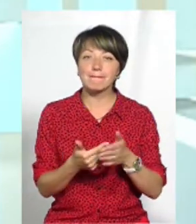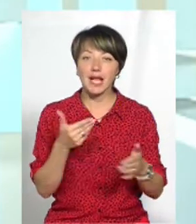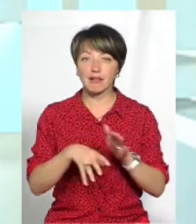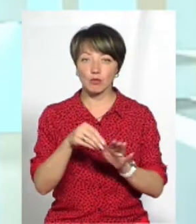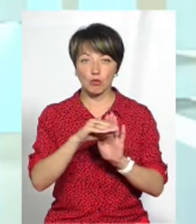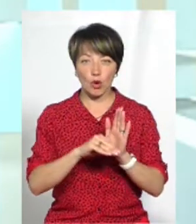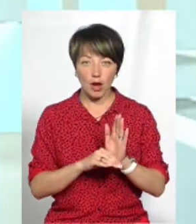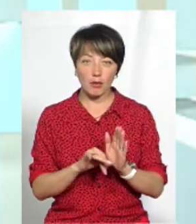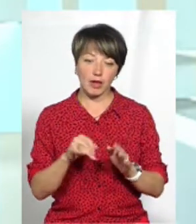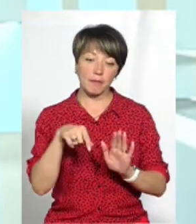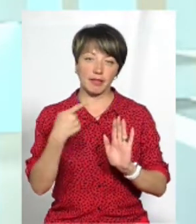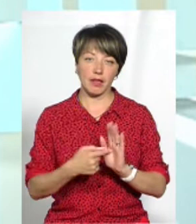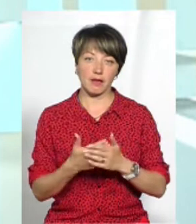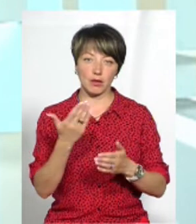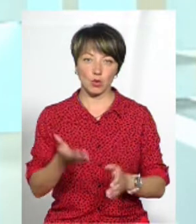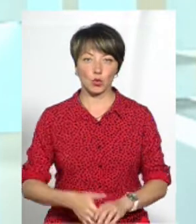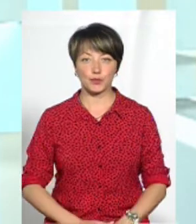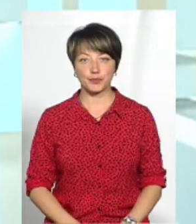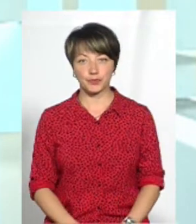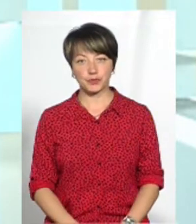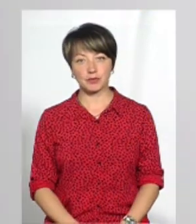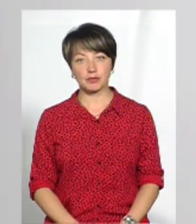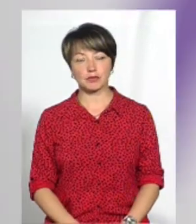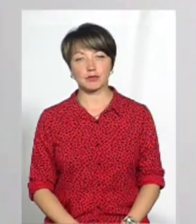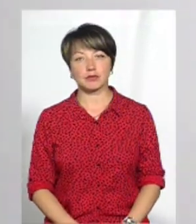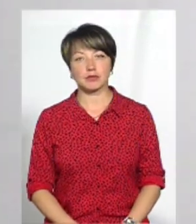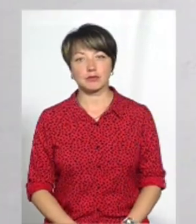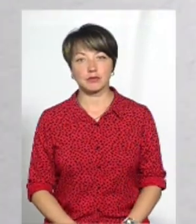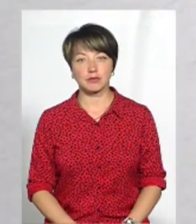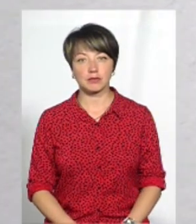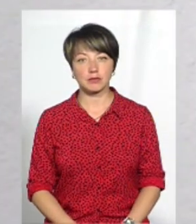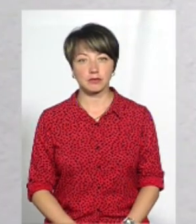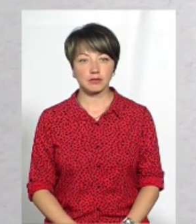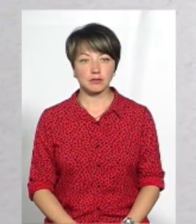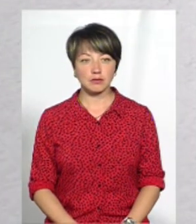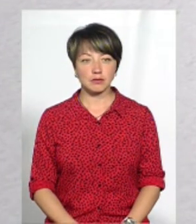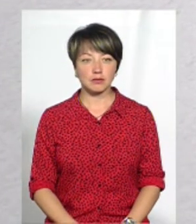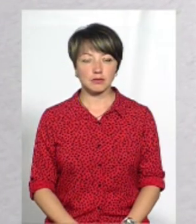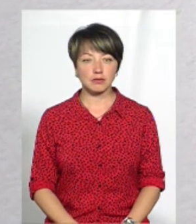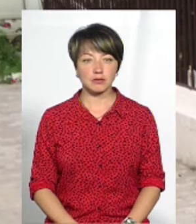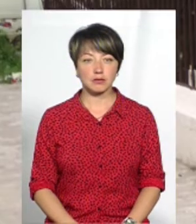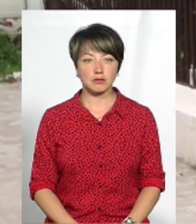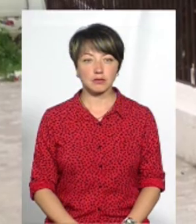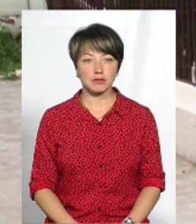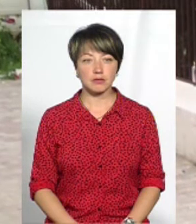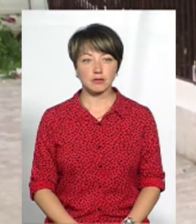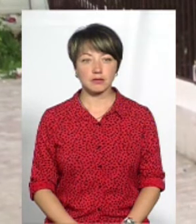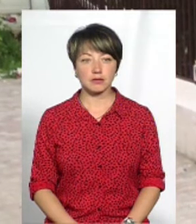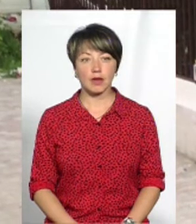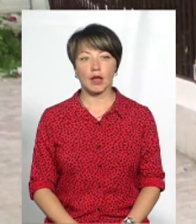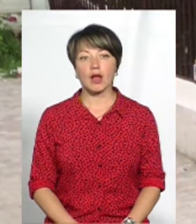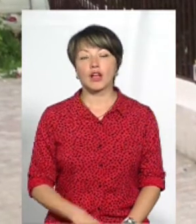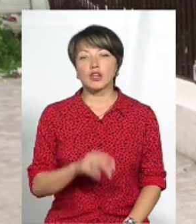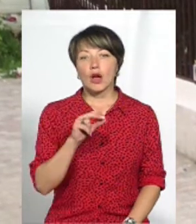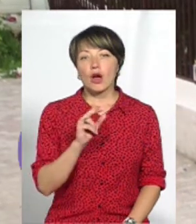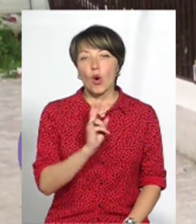передвиборчу програму і от яке питання він вам поставив. В Чернилевського Костянтина